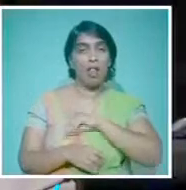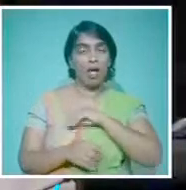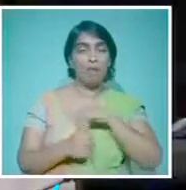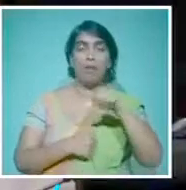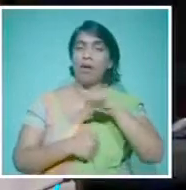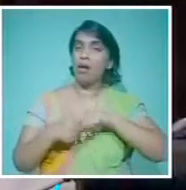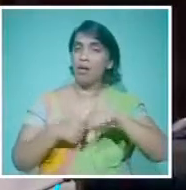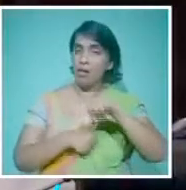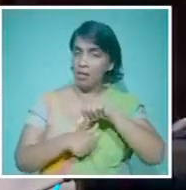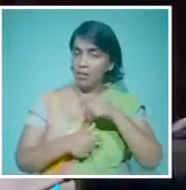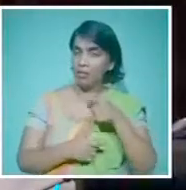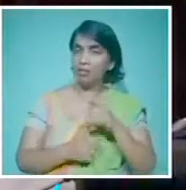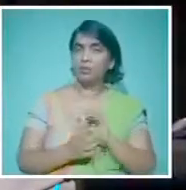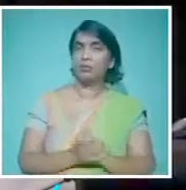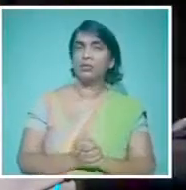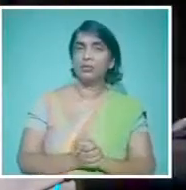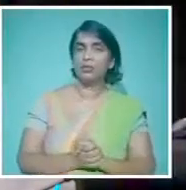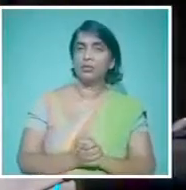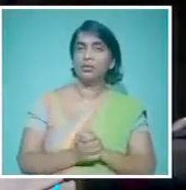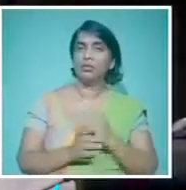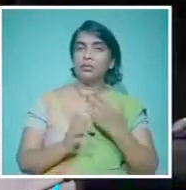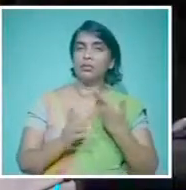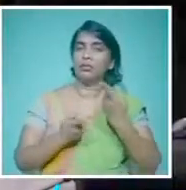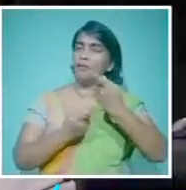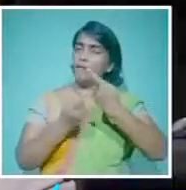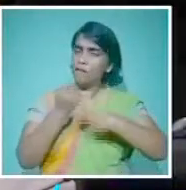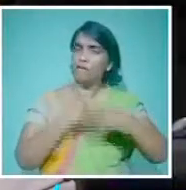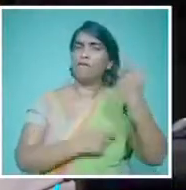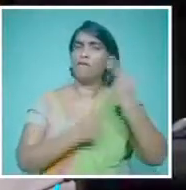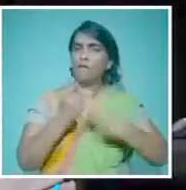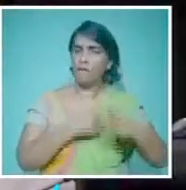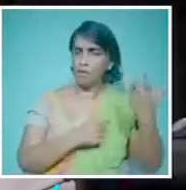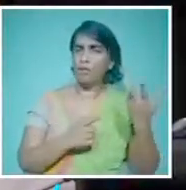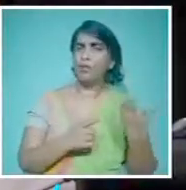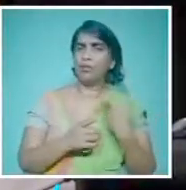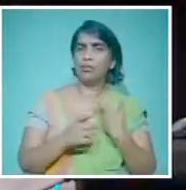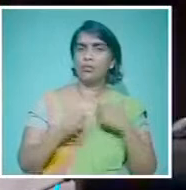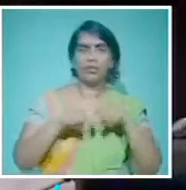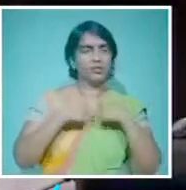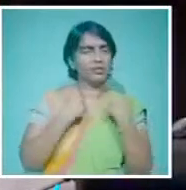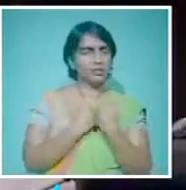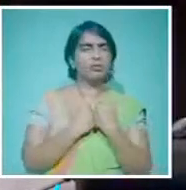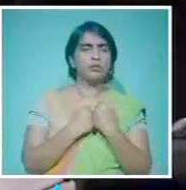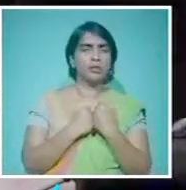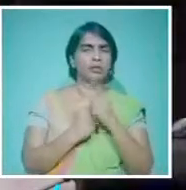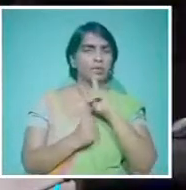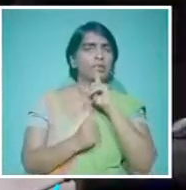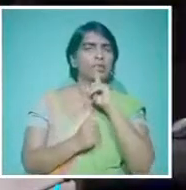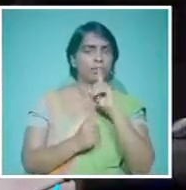aitana. Ewat prati wiwa kata kara. Haul sama agam kara kelim kiwa.